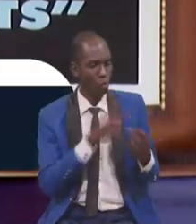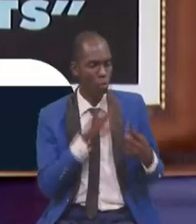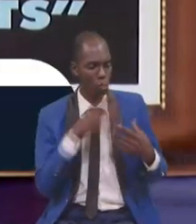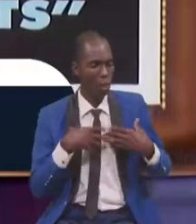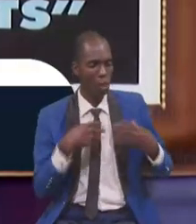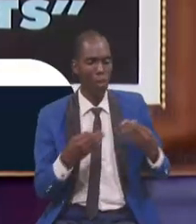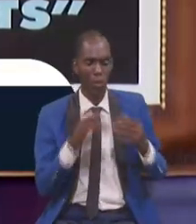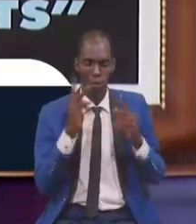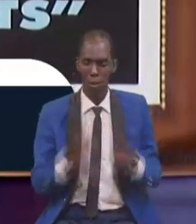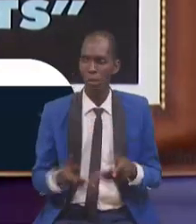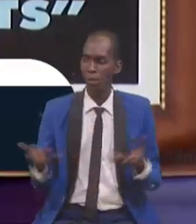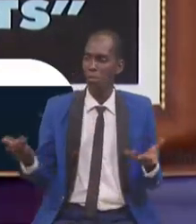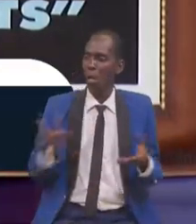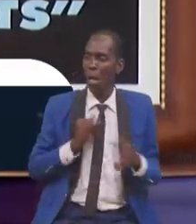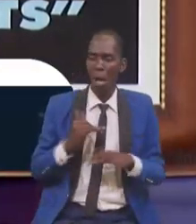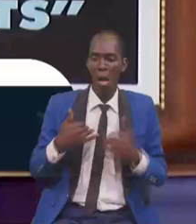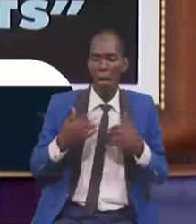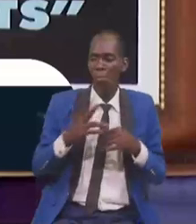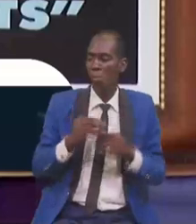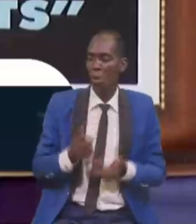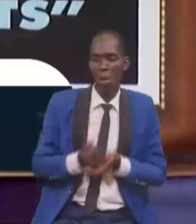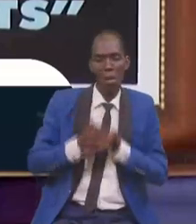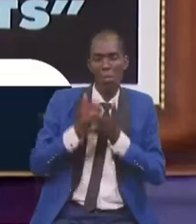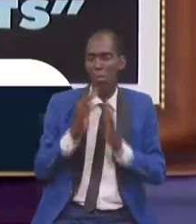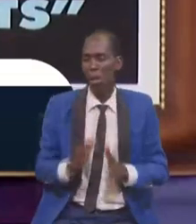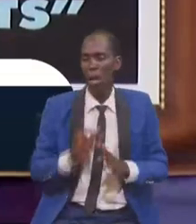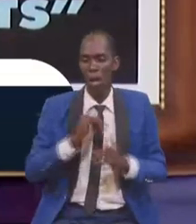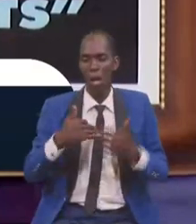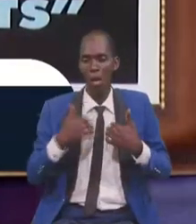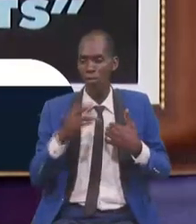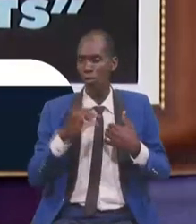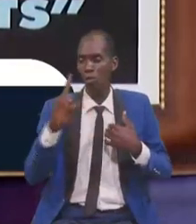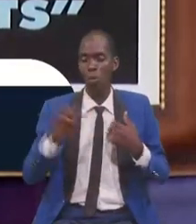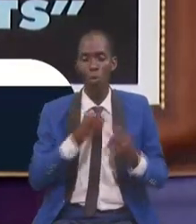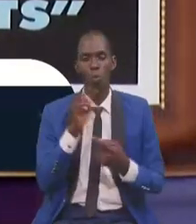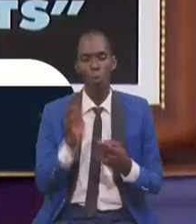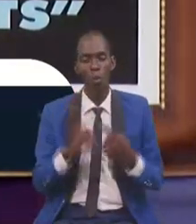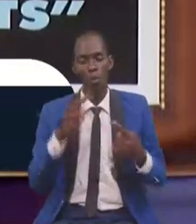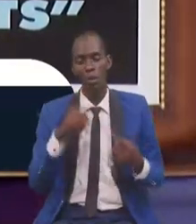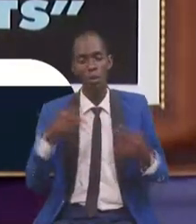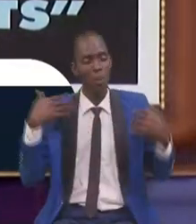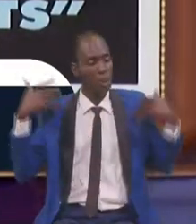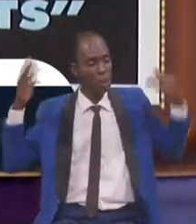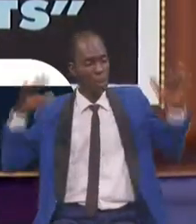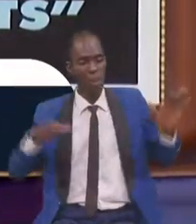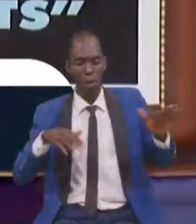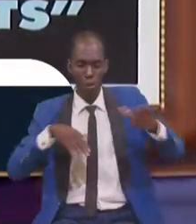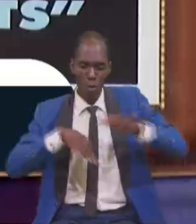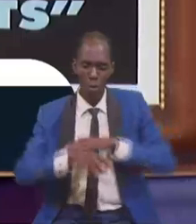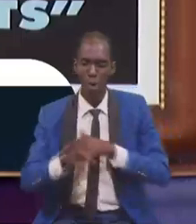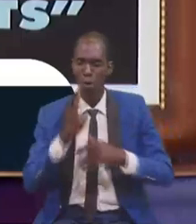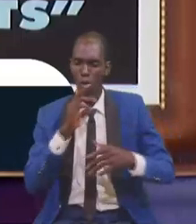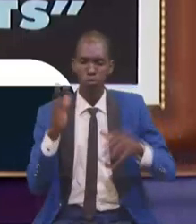est invalide, infirme, que l'homme dit, je n'ai personne. Lorsque l'ange vient bouger l'eau, avant